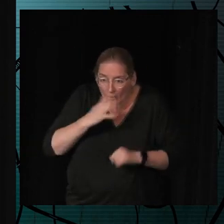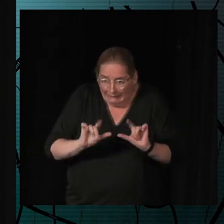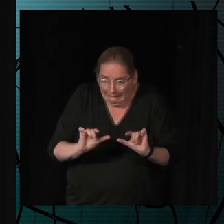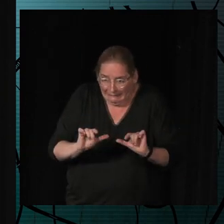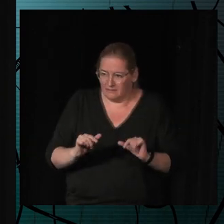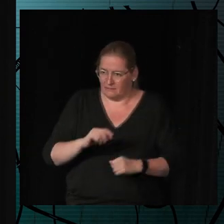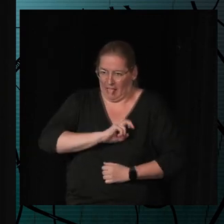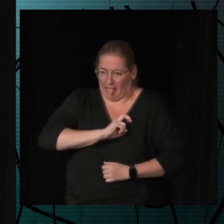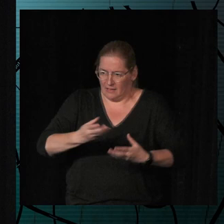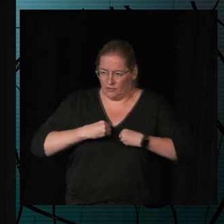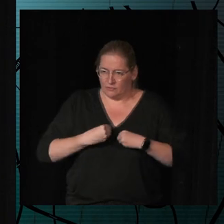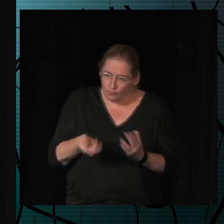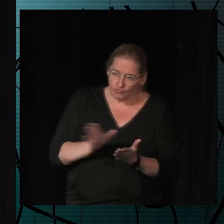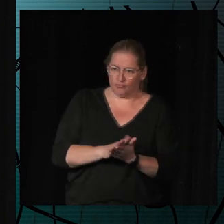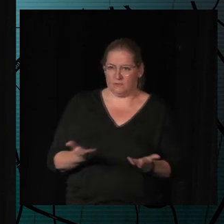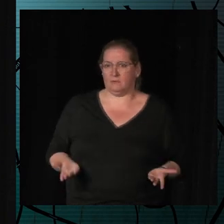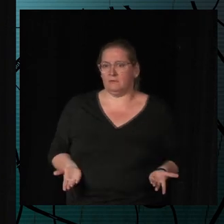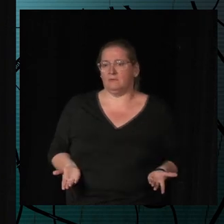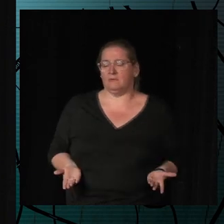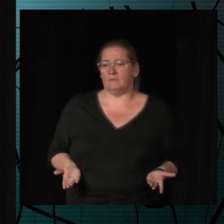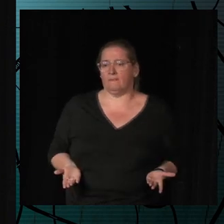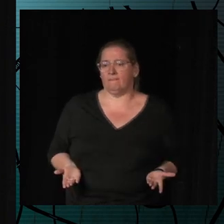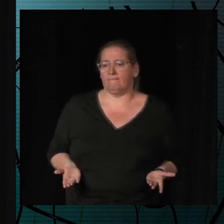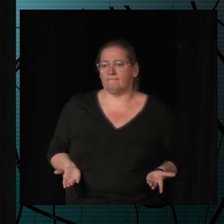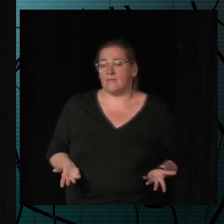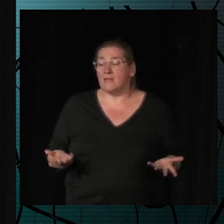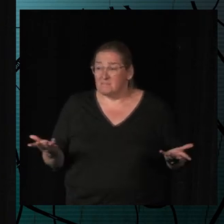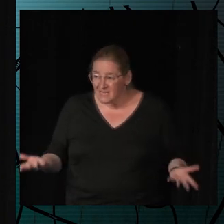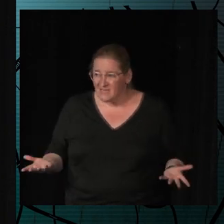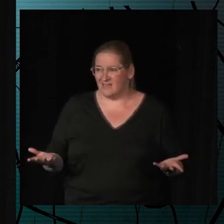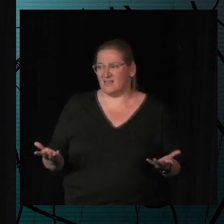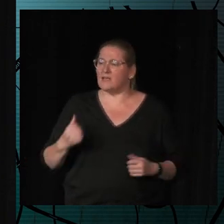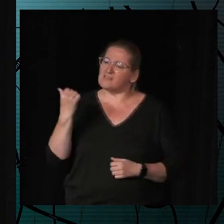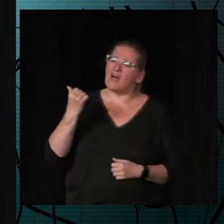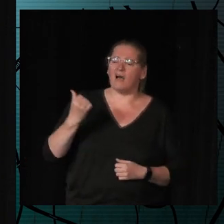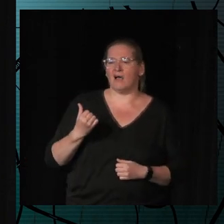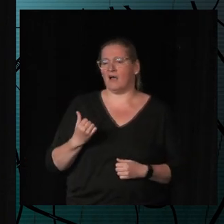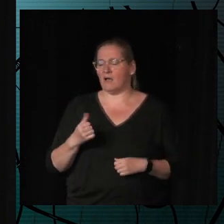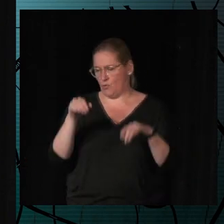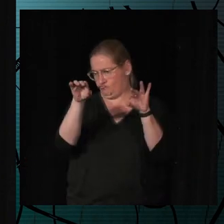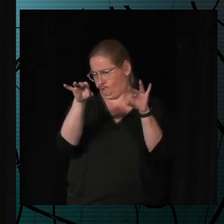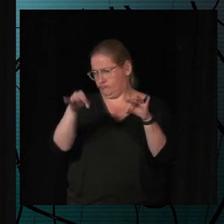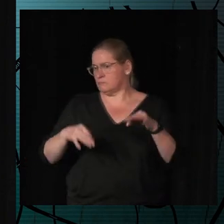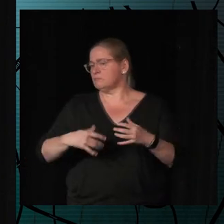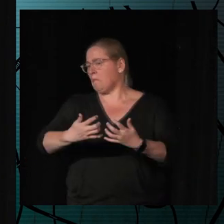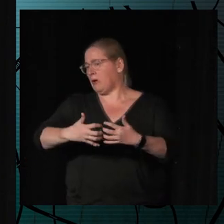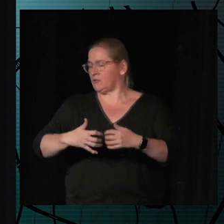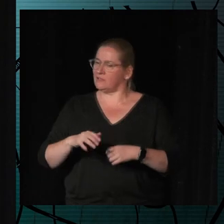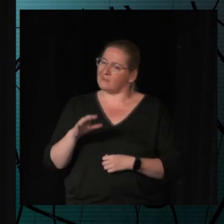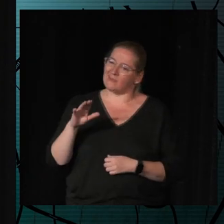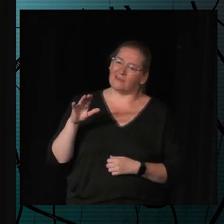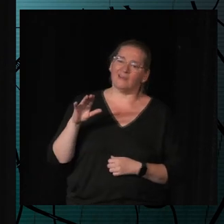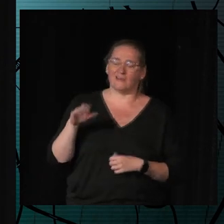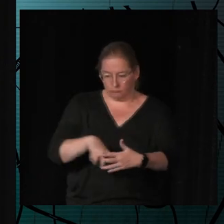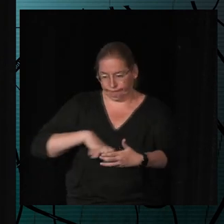jour entre entre guillemets euh et mais avec encore une fois des mécaniques qui sont assez assez cloisonné on est pas du tout sur un sur un monde